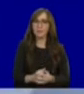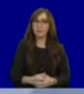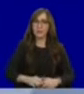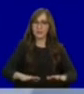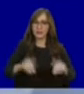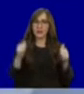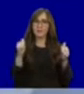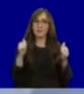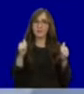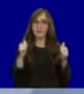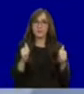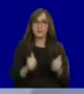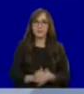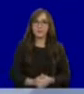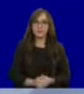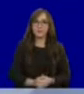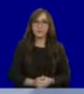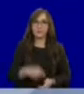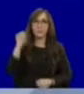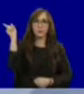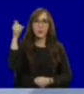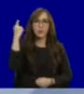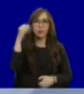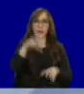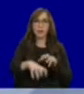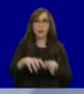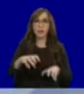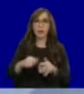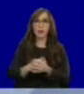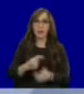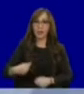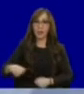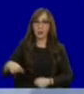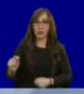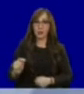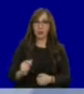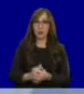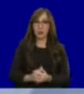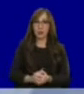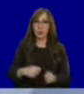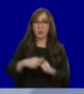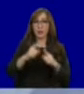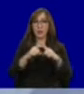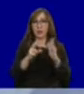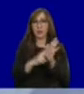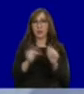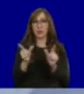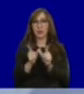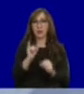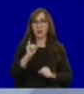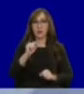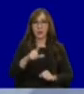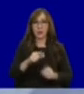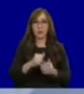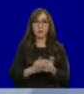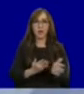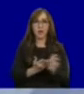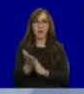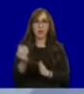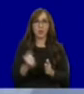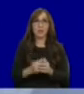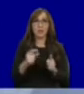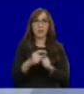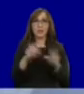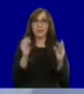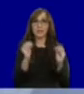satuan pendidikan kita. Dan tentunya pemerintah daerah, kantor, dan atau Kanwil Kemenak untuk melalui Dinas Pendidikan dan